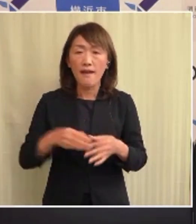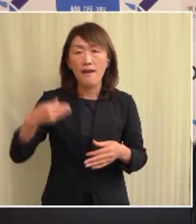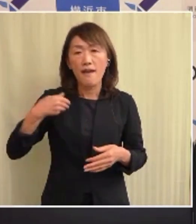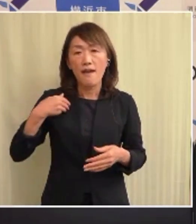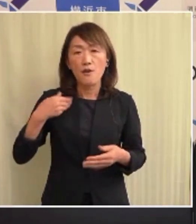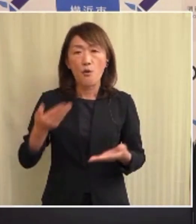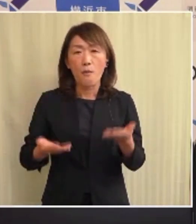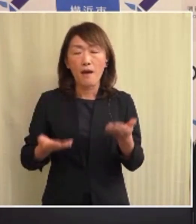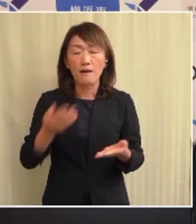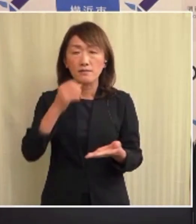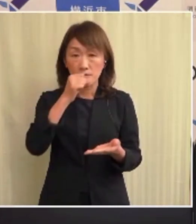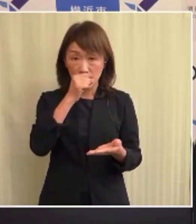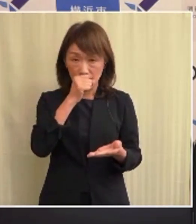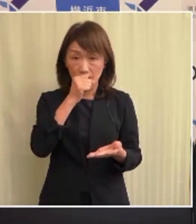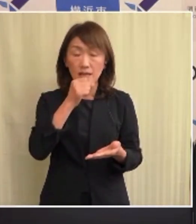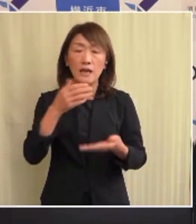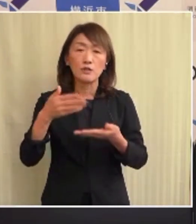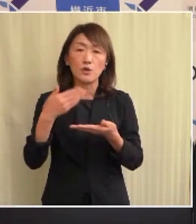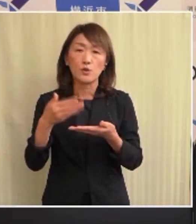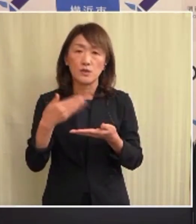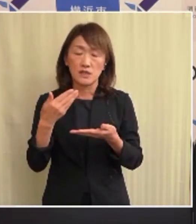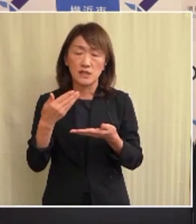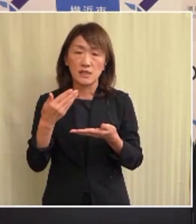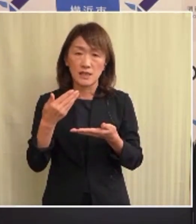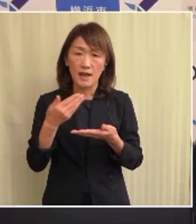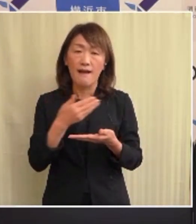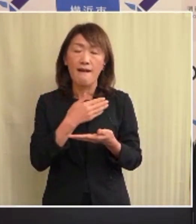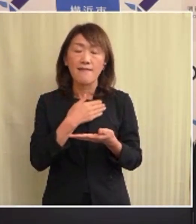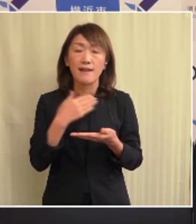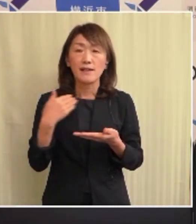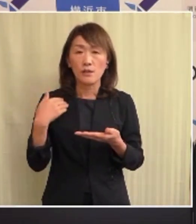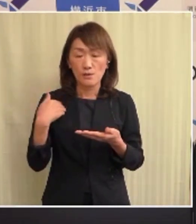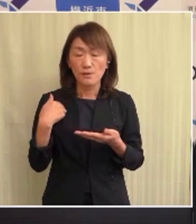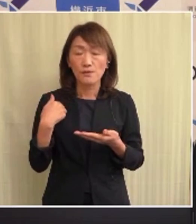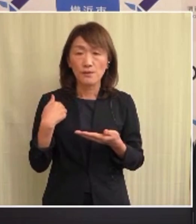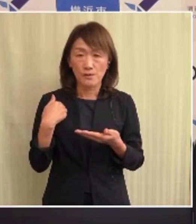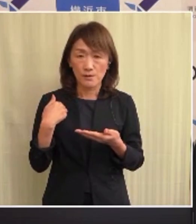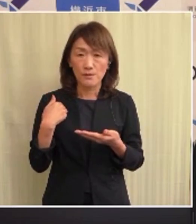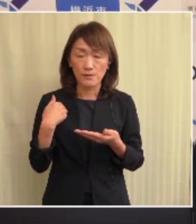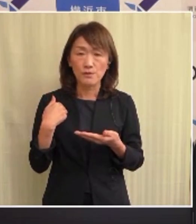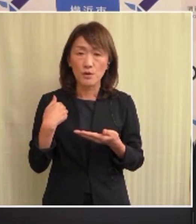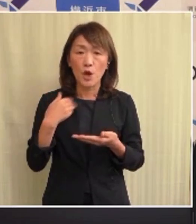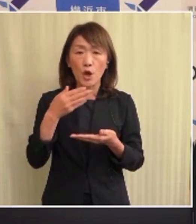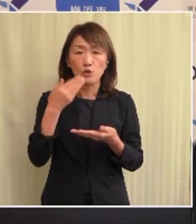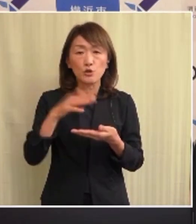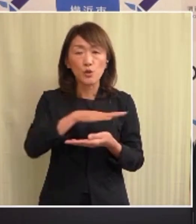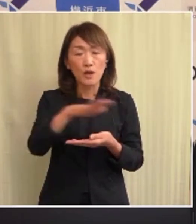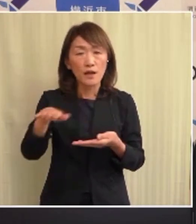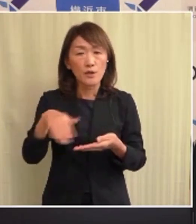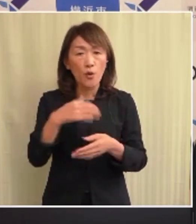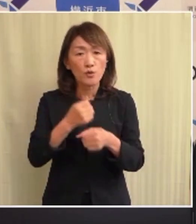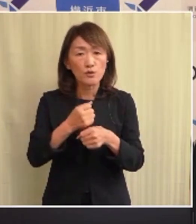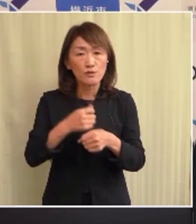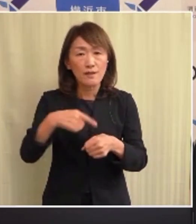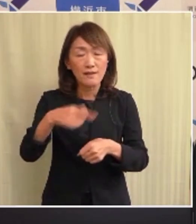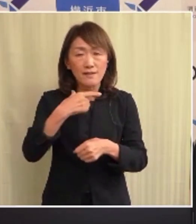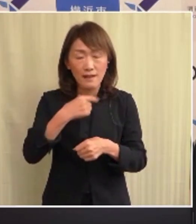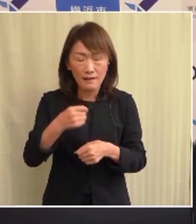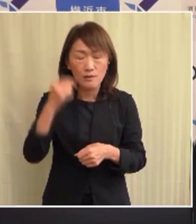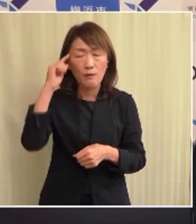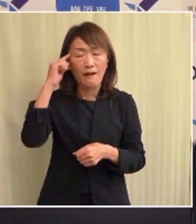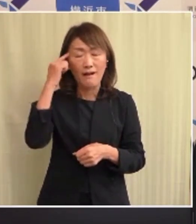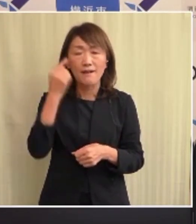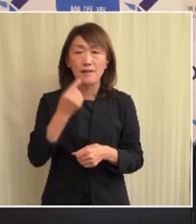事ができる、栄養バランスの良い食事が取れる食環境を作っていきたいなと考えております